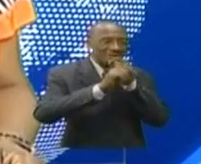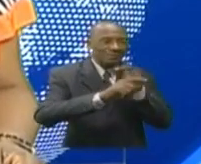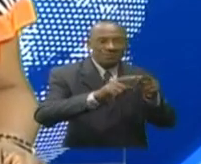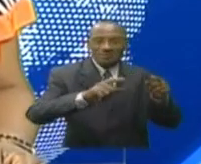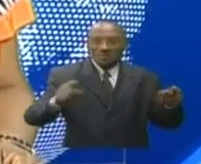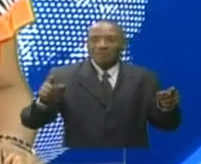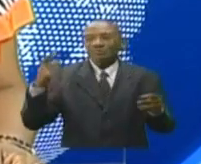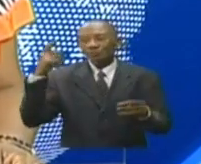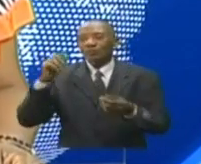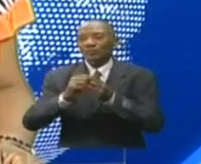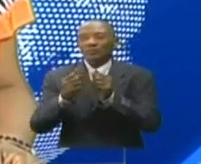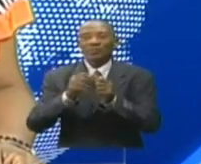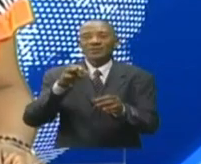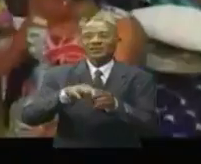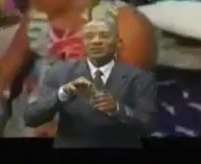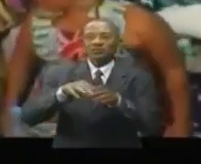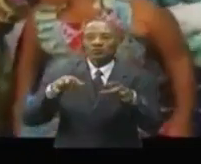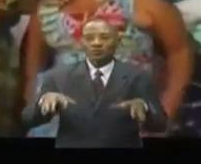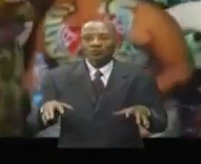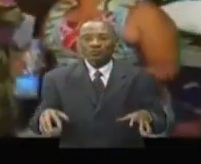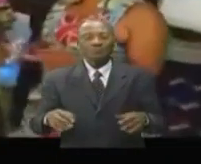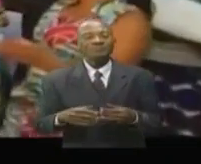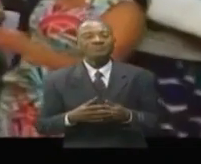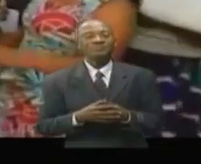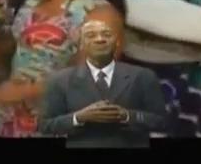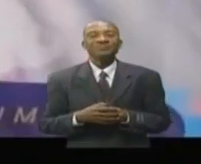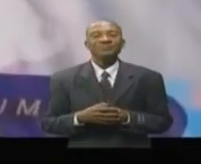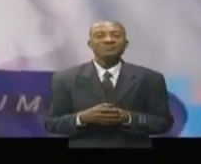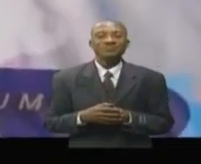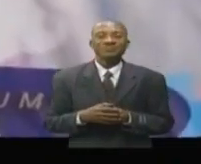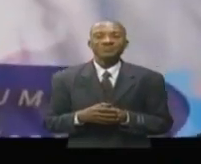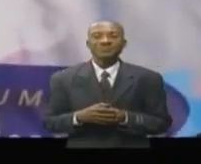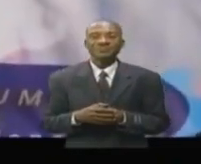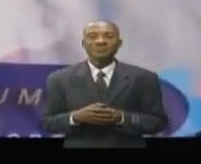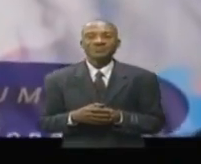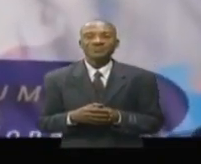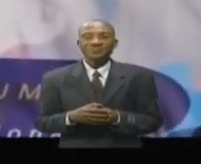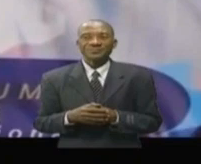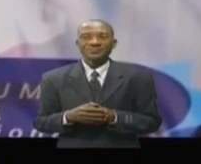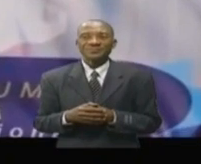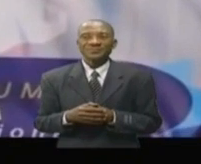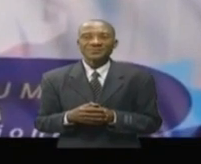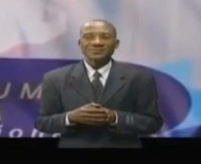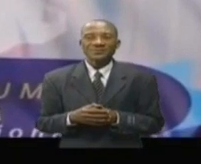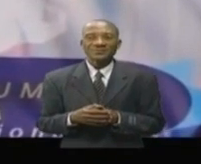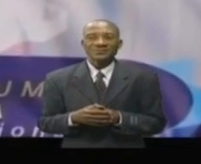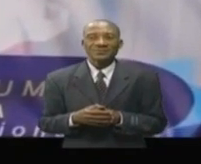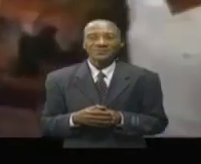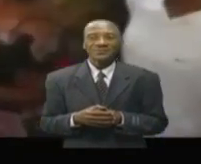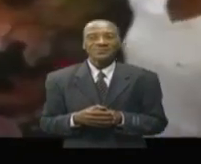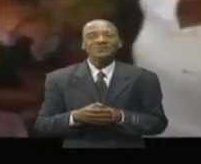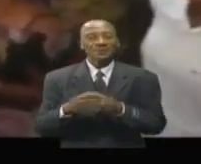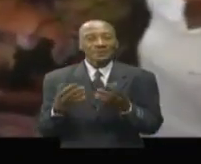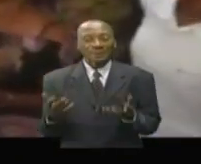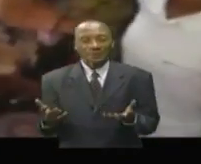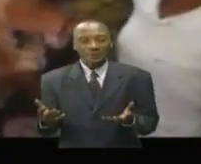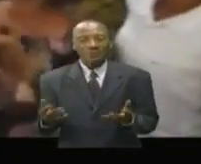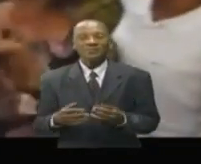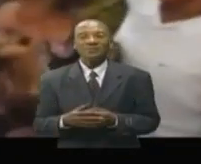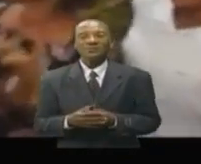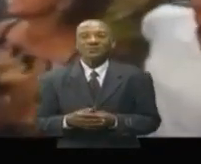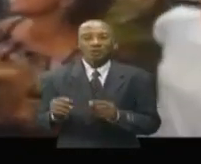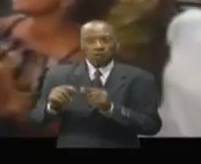venir. Mel Mafikiri, en français, réflexion de Cynthia Ntumba, continue